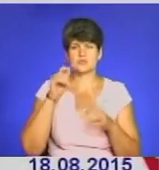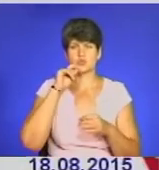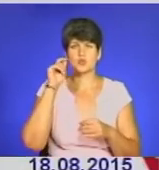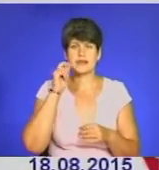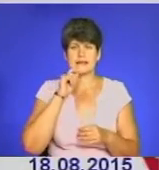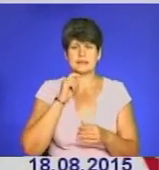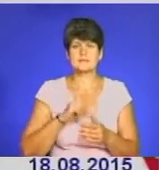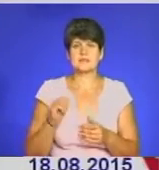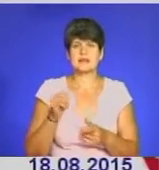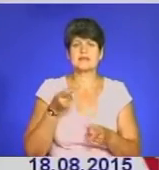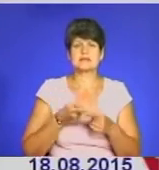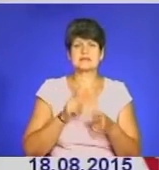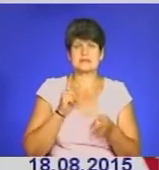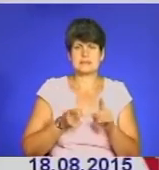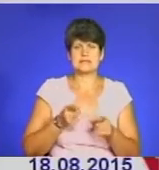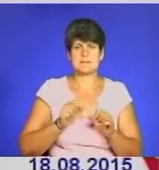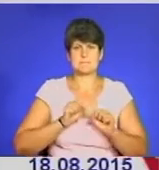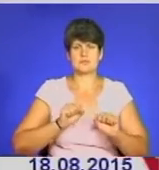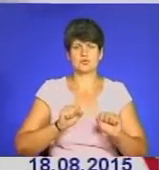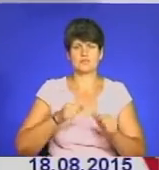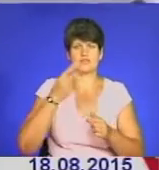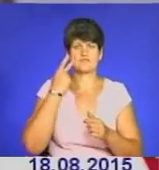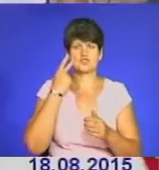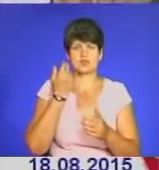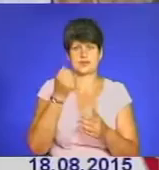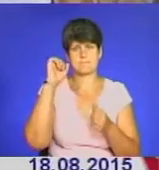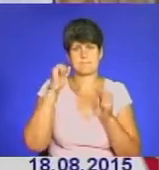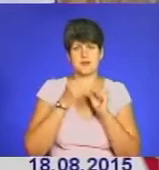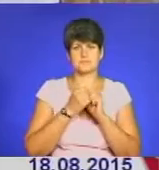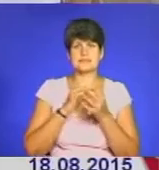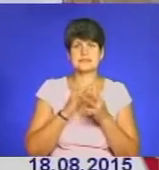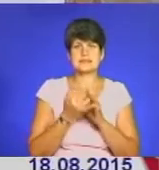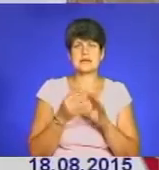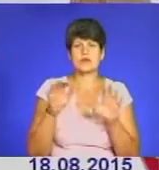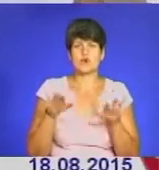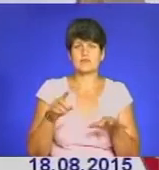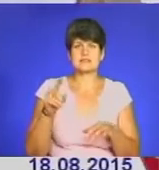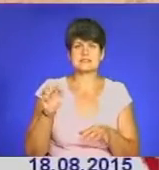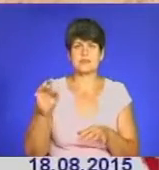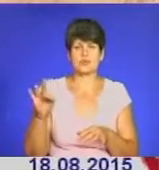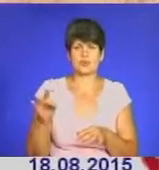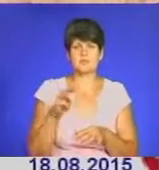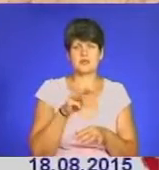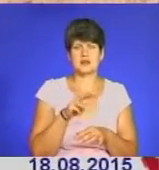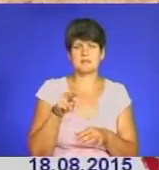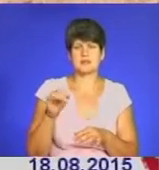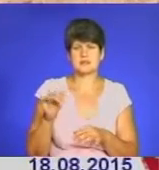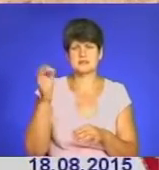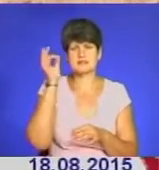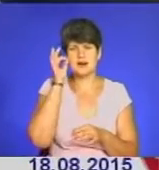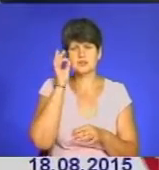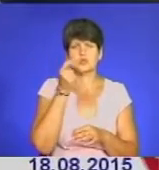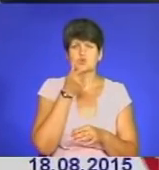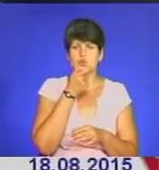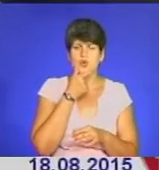і це справжні патріоти, вічна їм пам'ять. Сільський голова Забоїк Марія Палига згадує Андрія як скромного